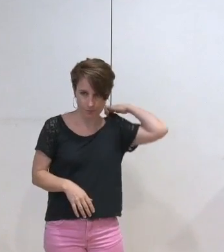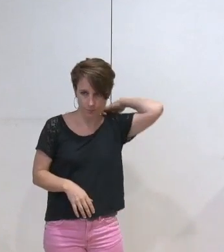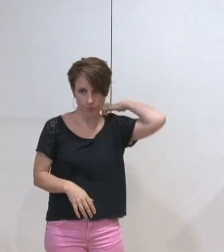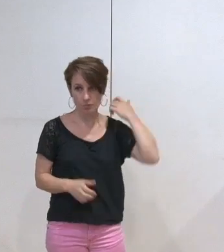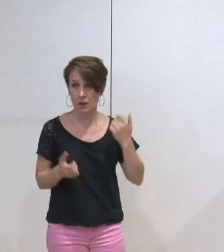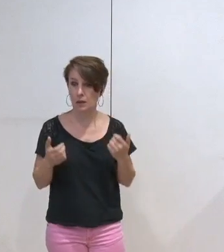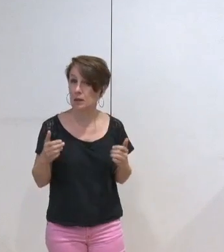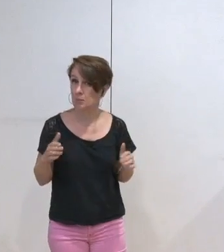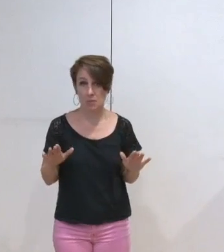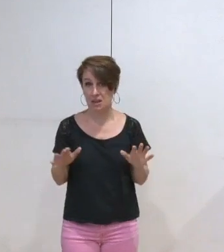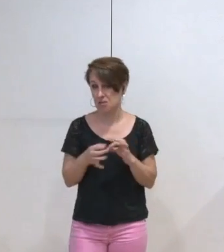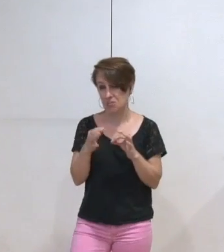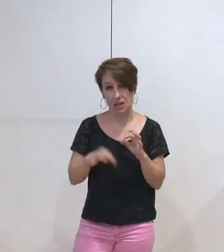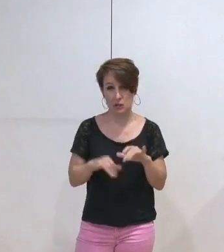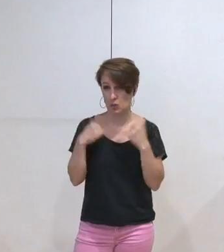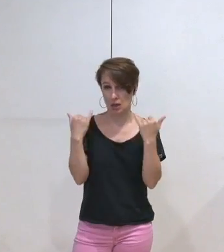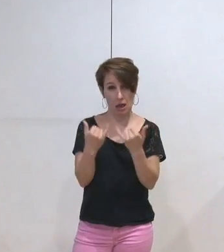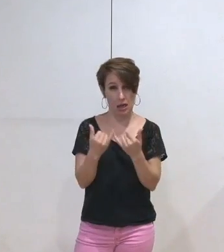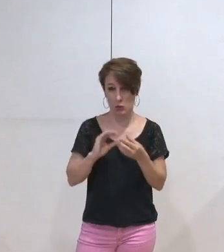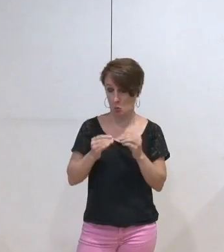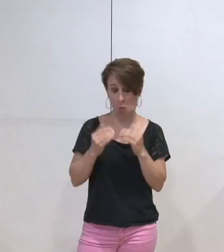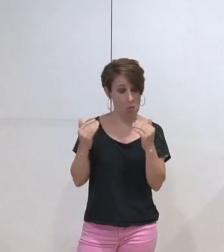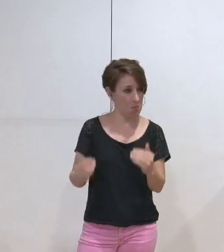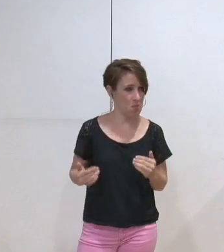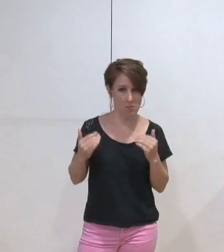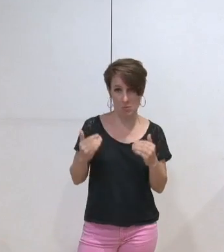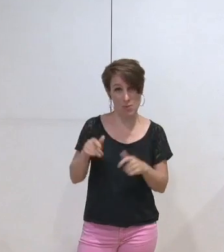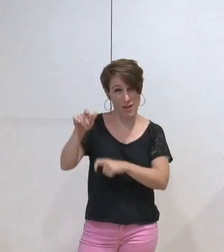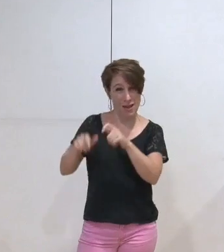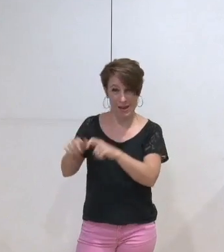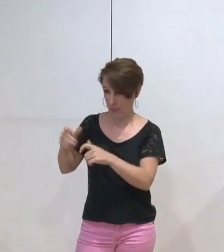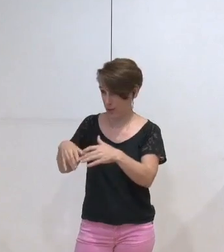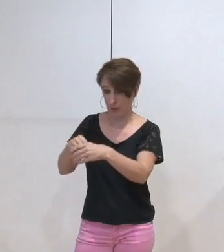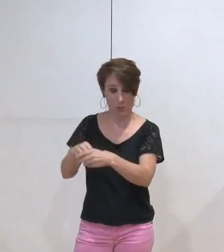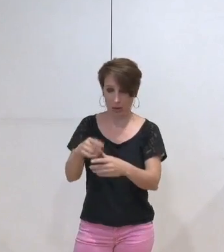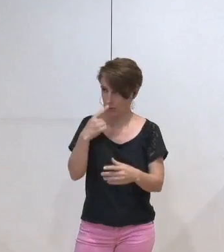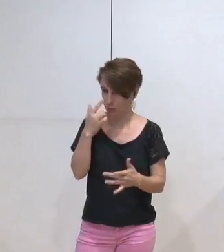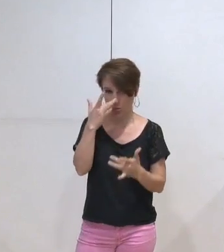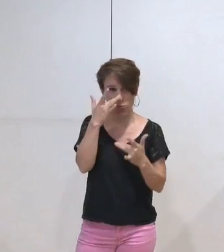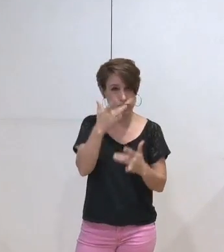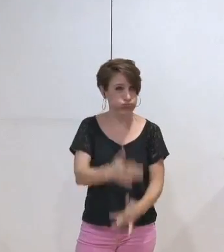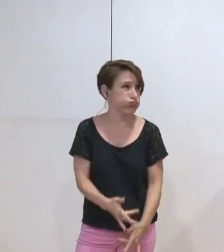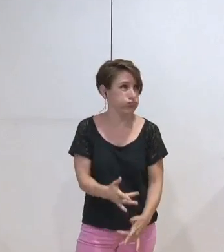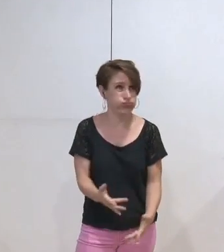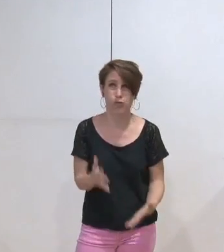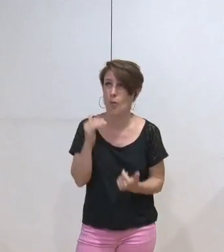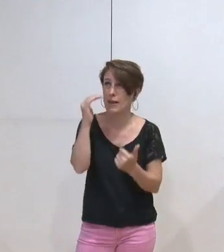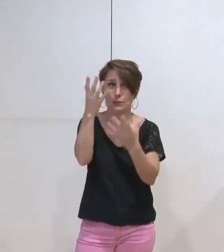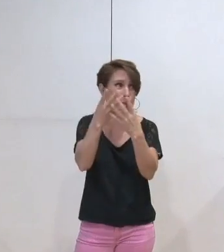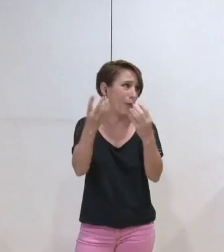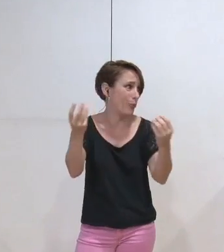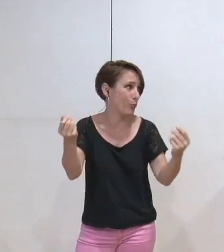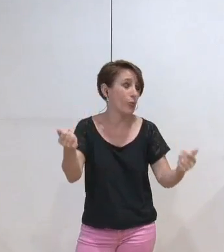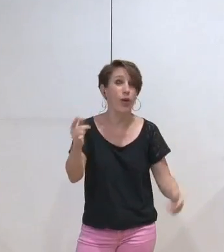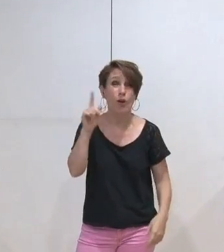avoir ne semble avoir résolu aucun problème et les personnes concernées sont de plus en plus désespéré car cette économie de bout dechandelle est à mon